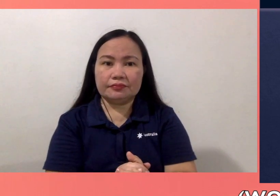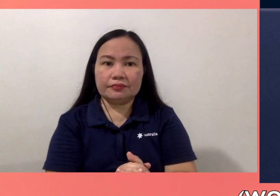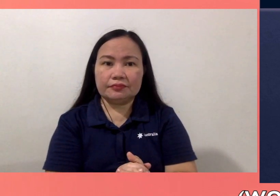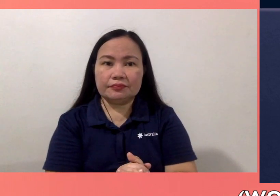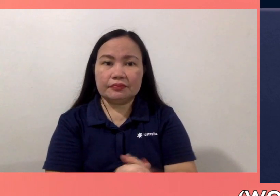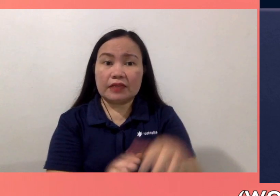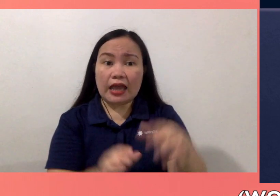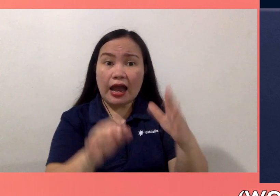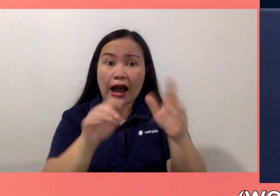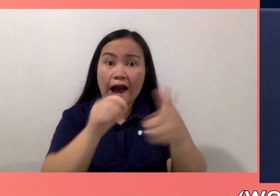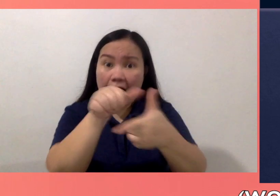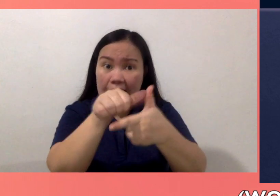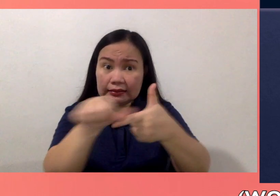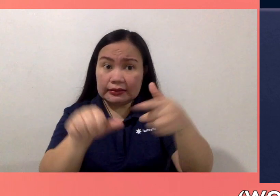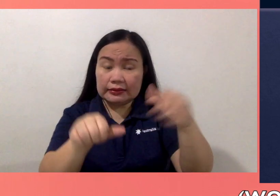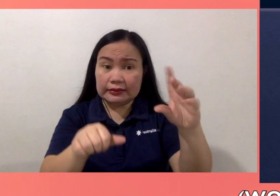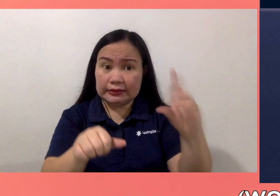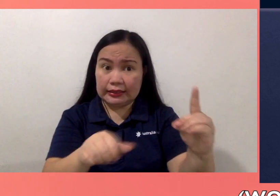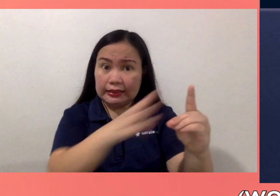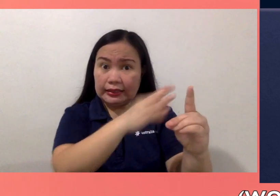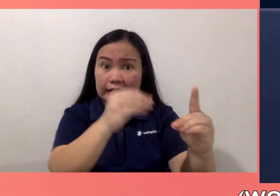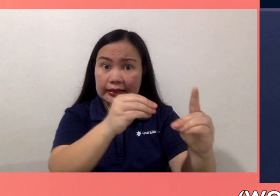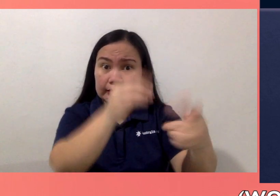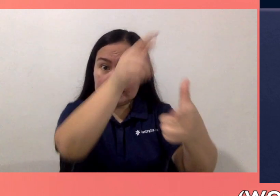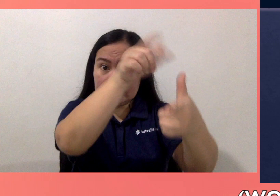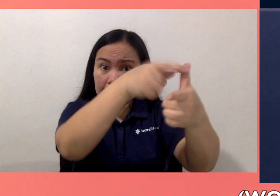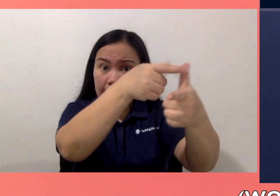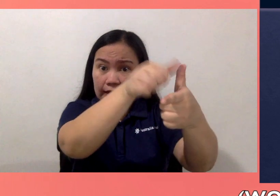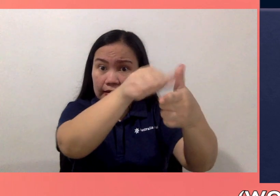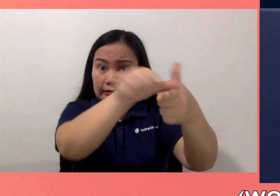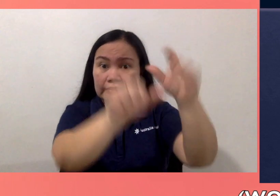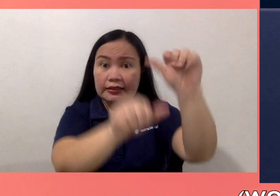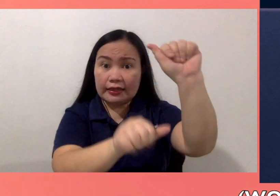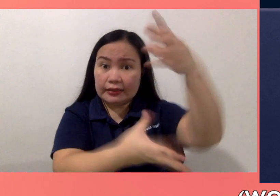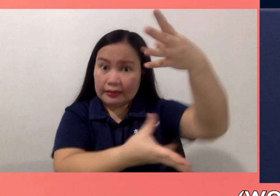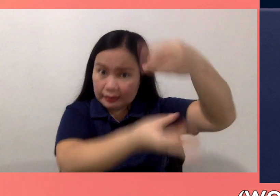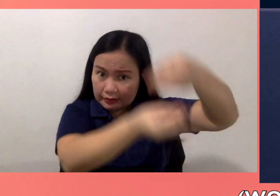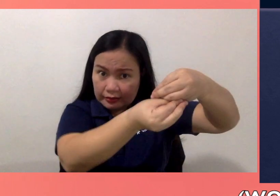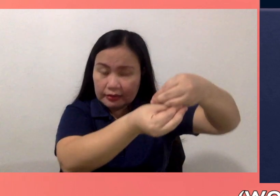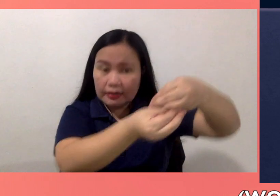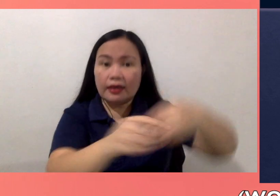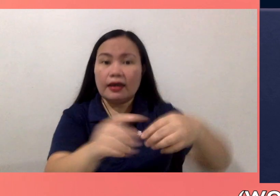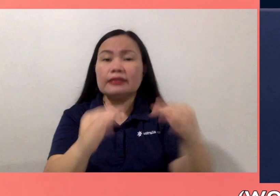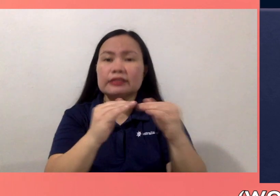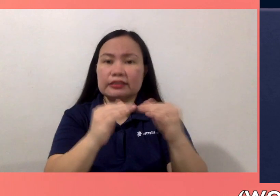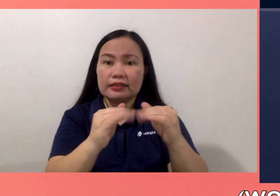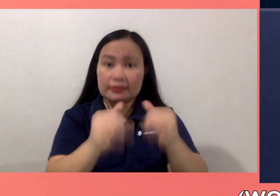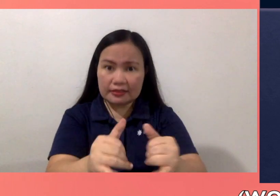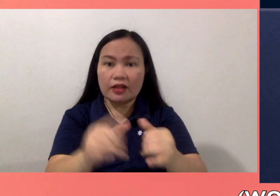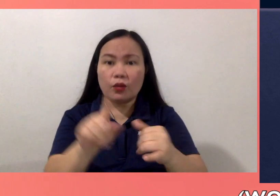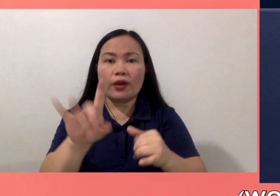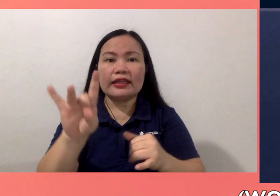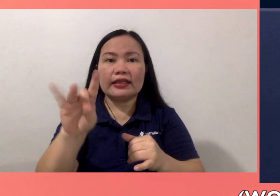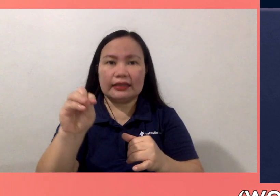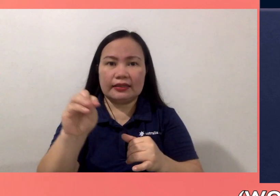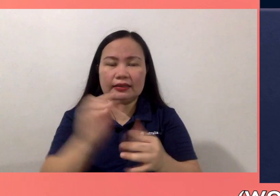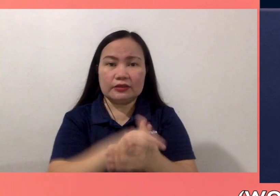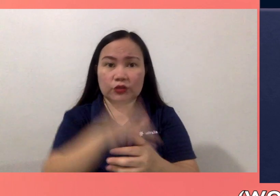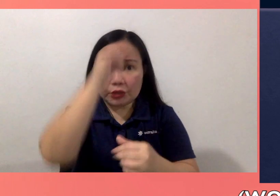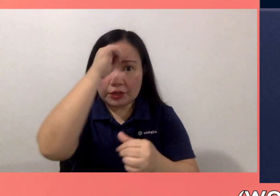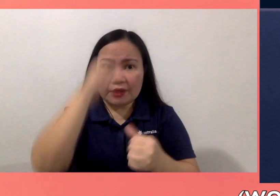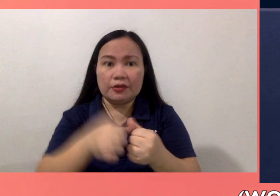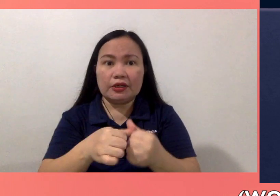si angle D plus angle A, so yung sum niyan, kapag in-add natin yung angles nila, ay 180 din. So, tandaan